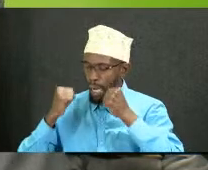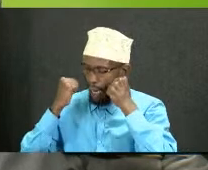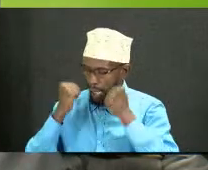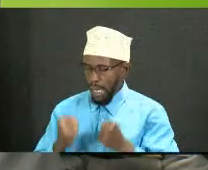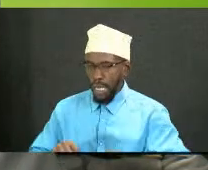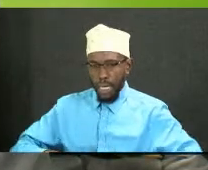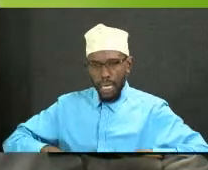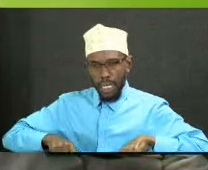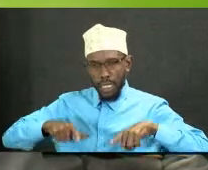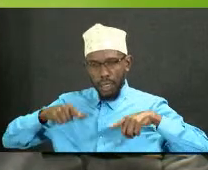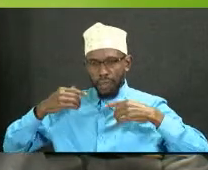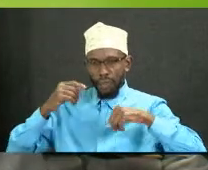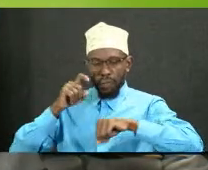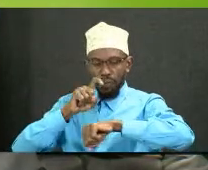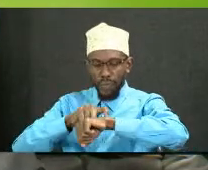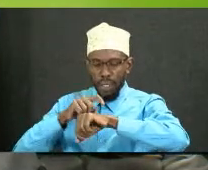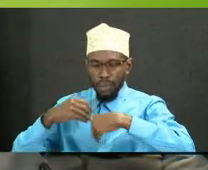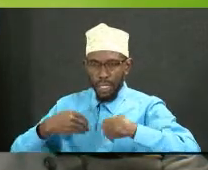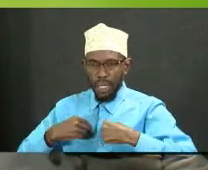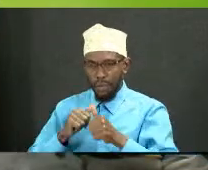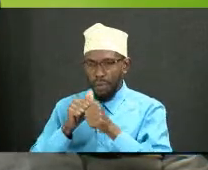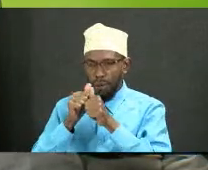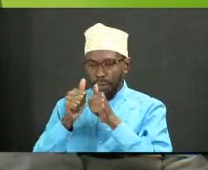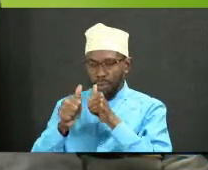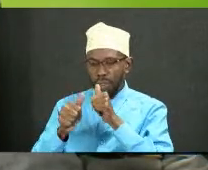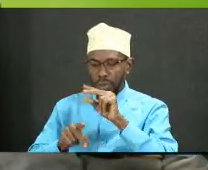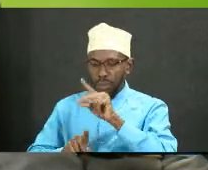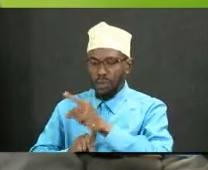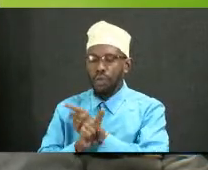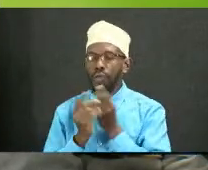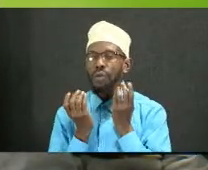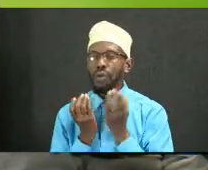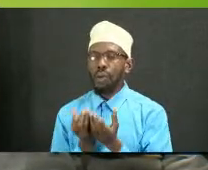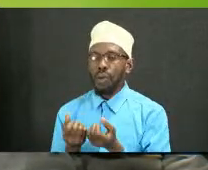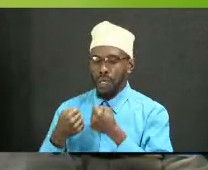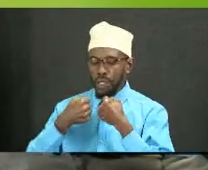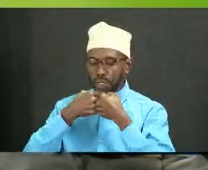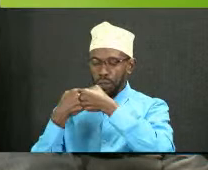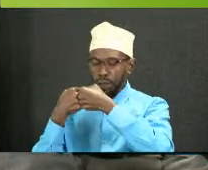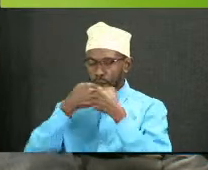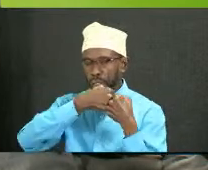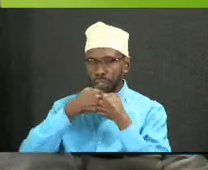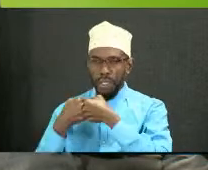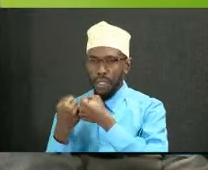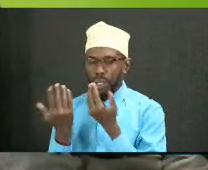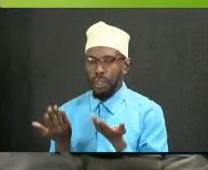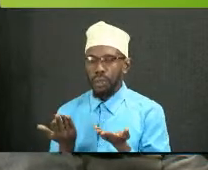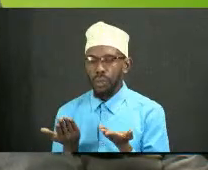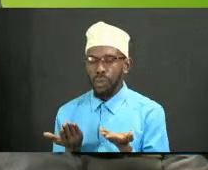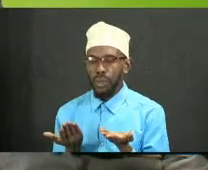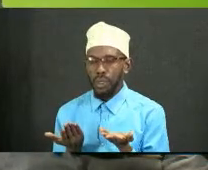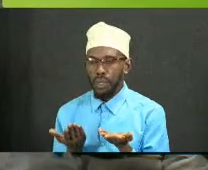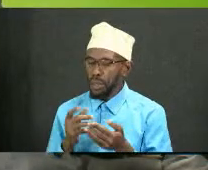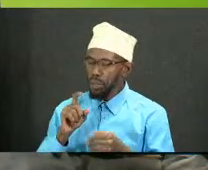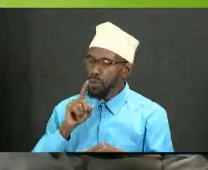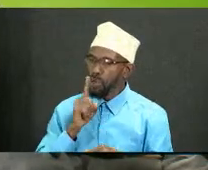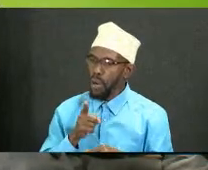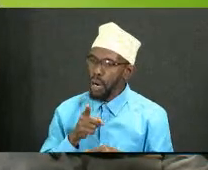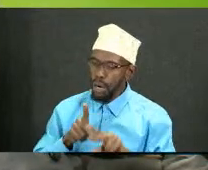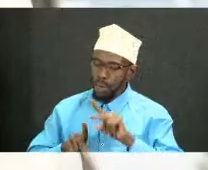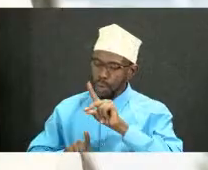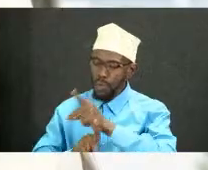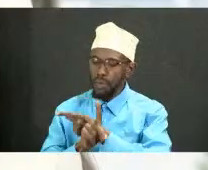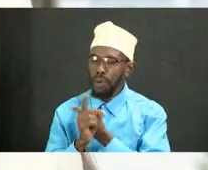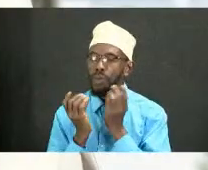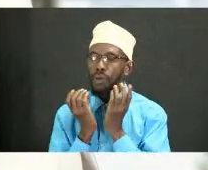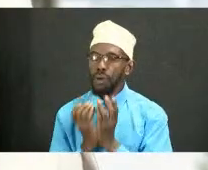ngumu kama hizi ambazo aliweza kupitia na vipi aliweza kukabili? Naam, bila shaka Mtume